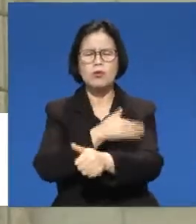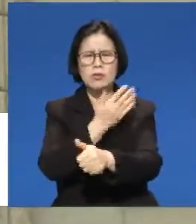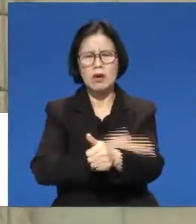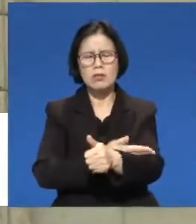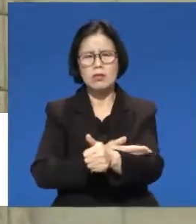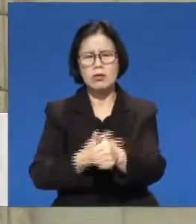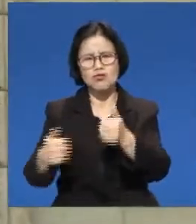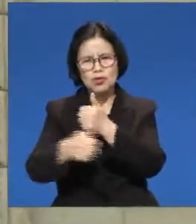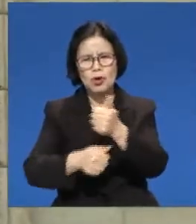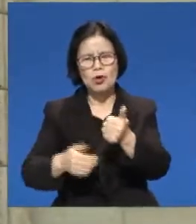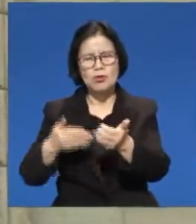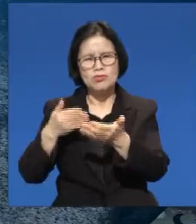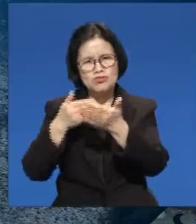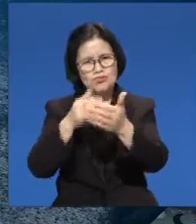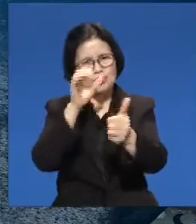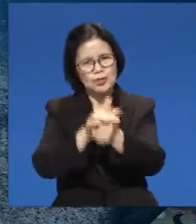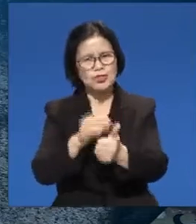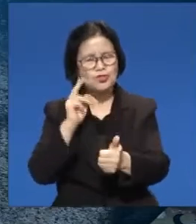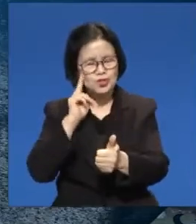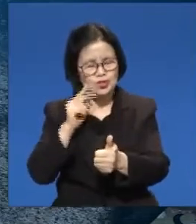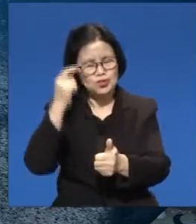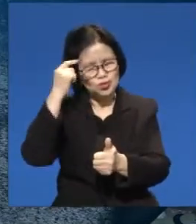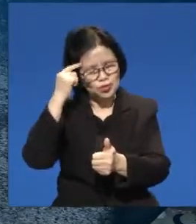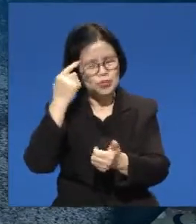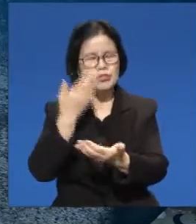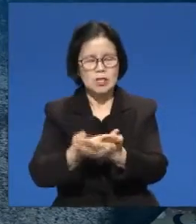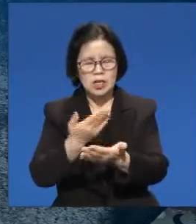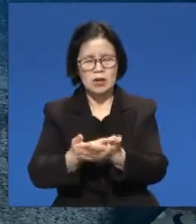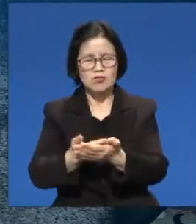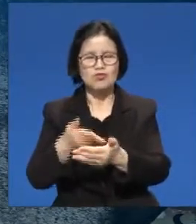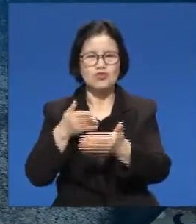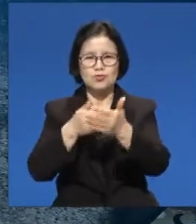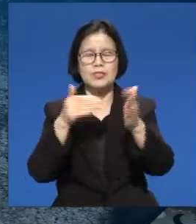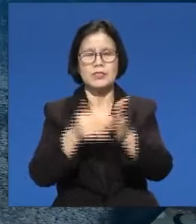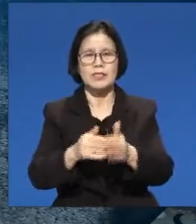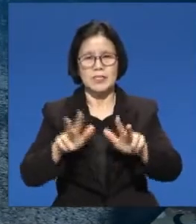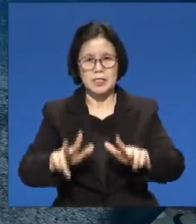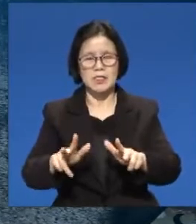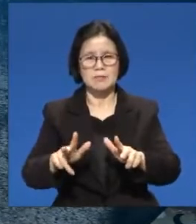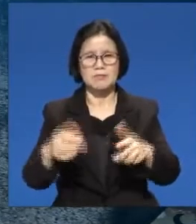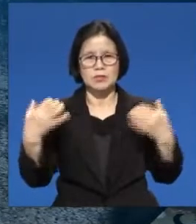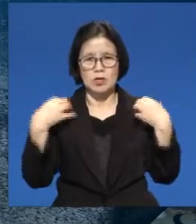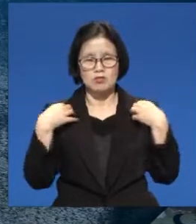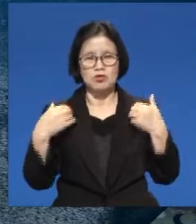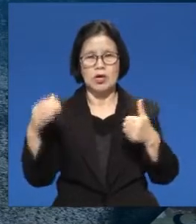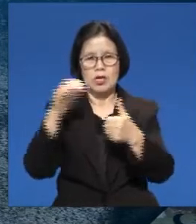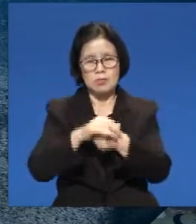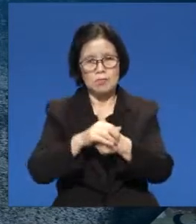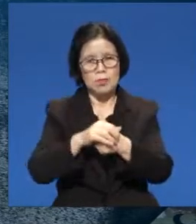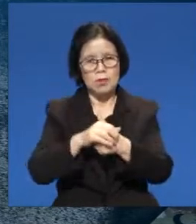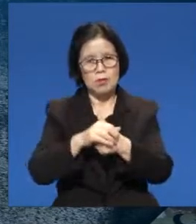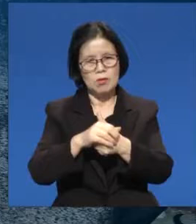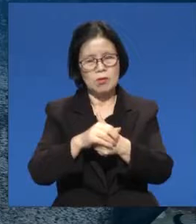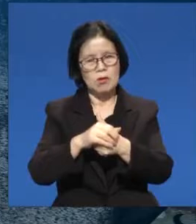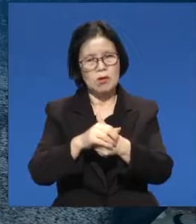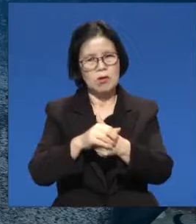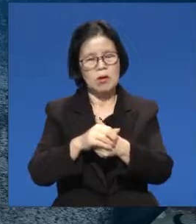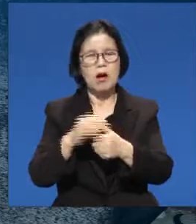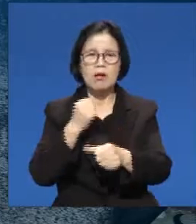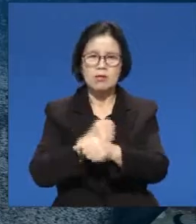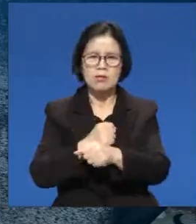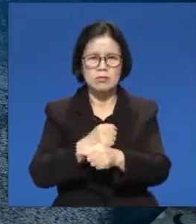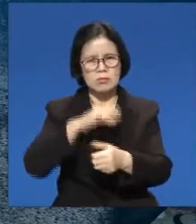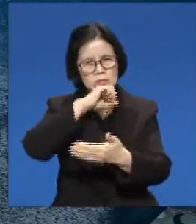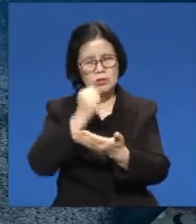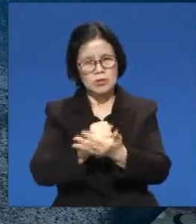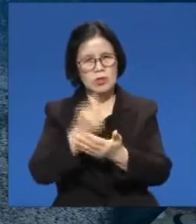신중할 것을 주문했습니다 감사원도 현 정부가 임명 제청 권을 행사하는 것이 적절한 지 의문 이라는 입장을